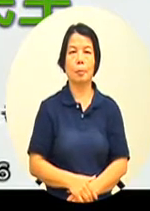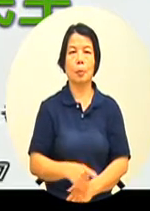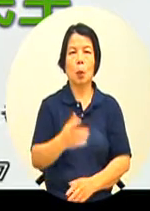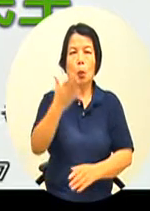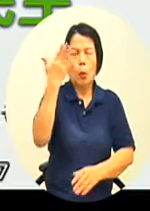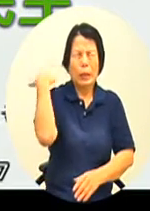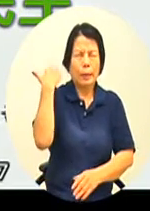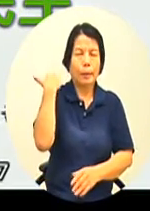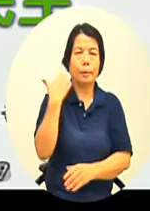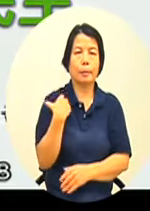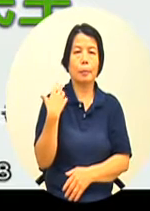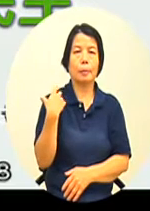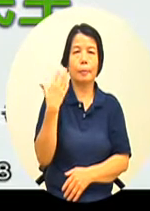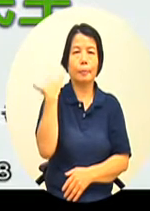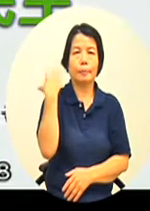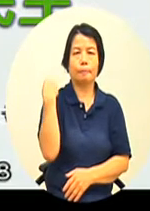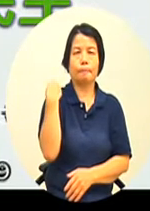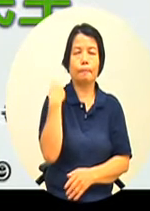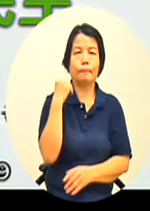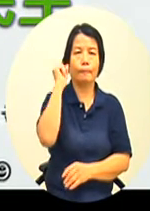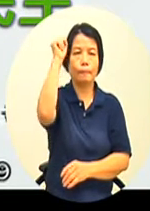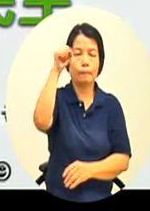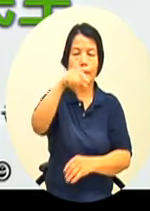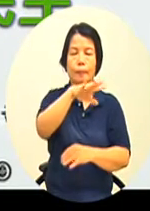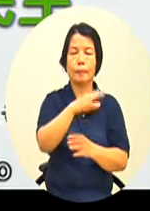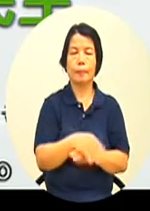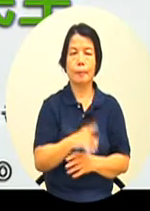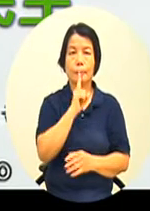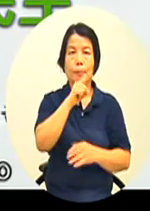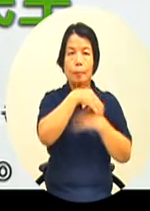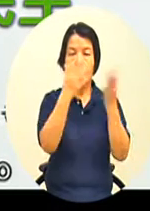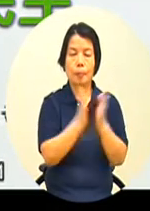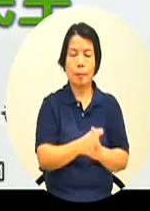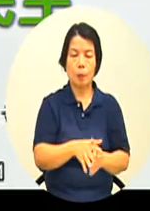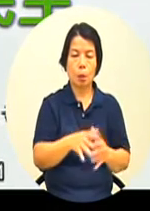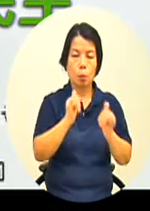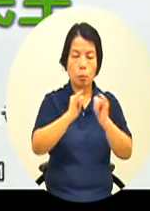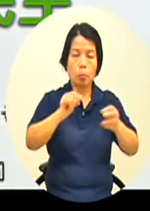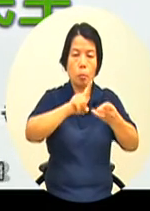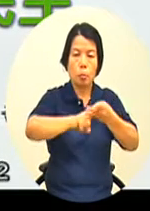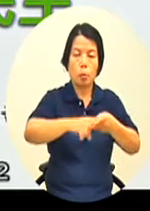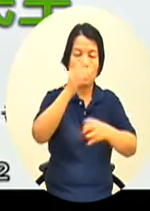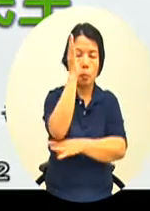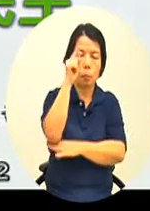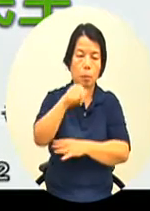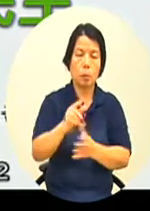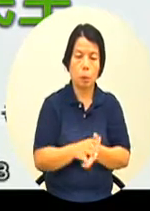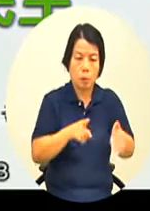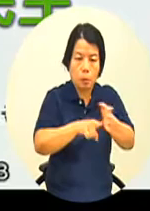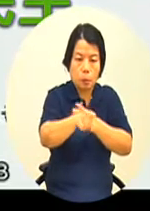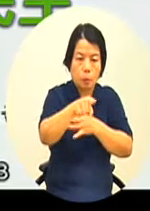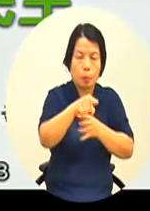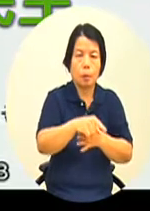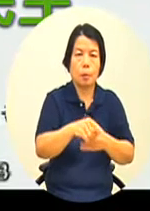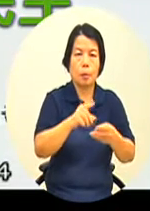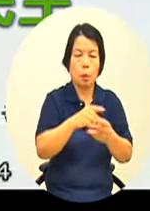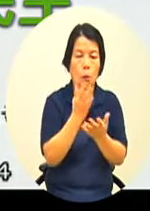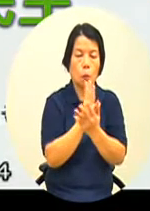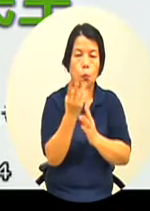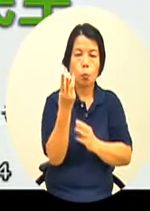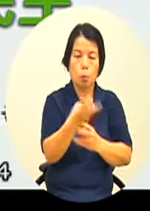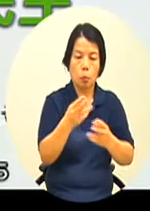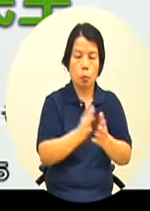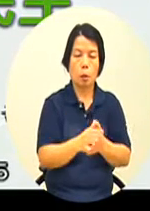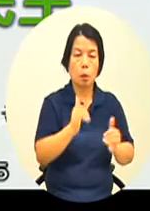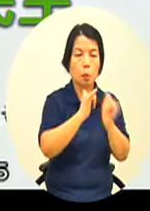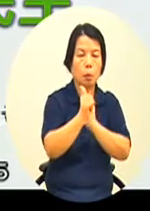的经验，其实民主政治有三种，一种叫做直接民主，直接民主就是人民直接去